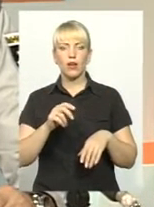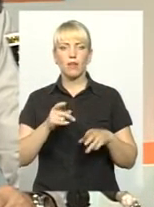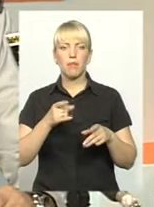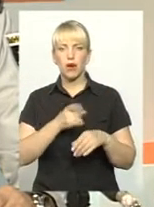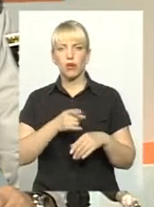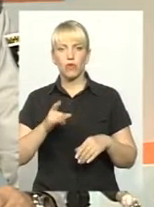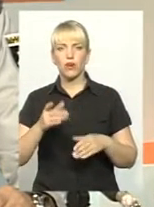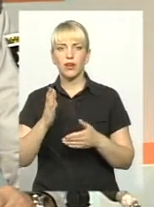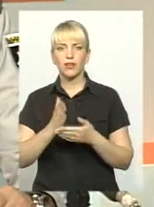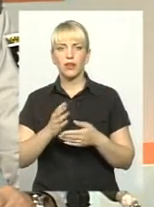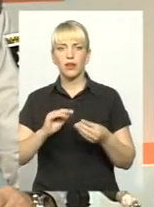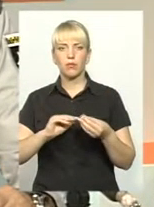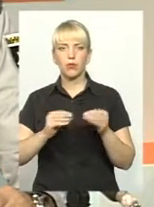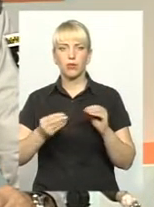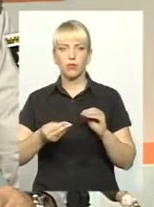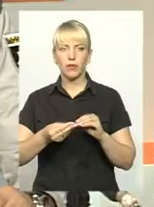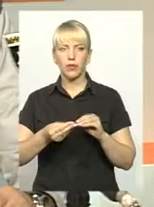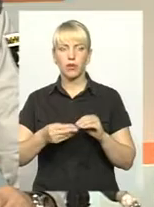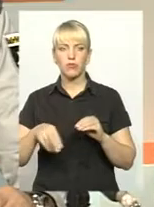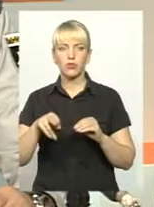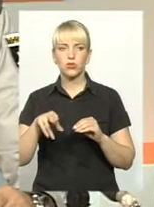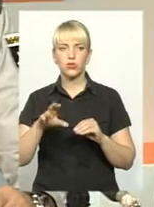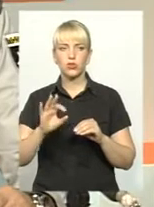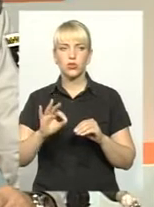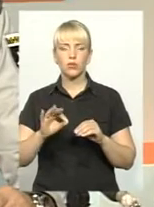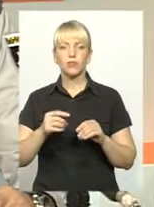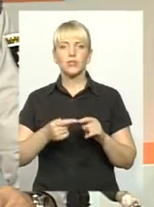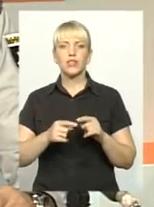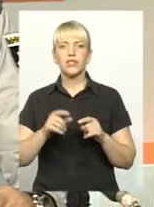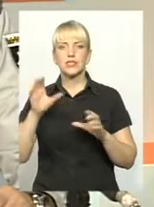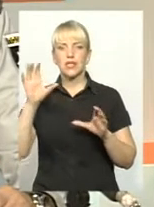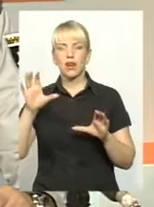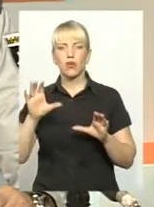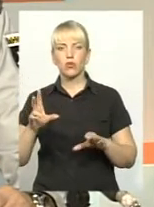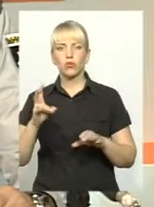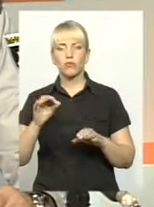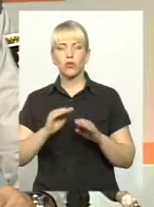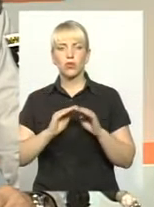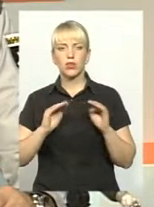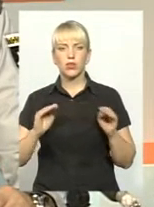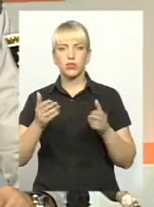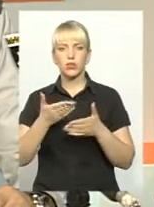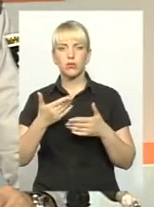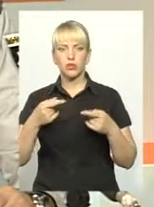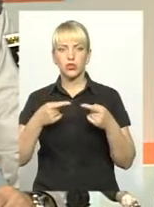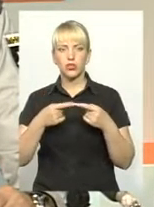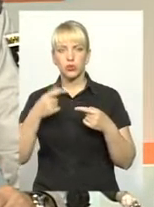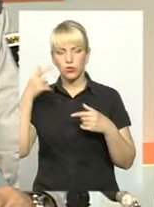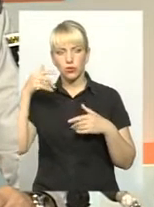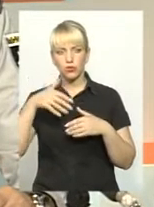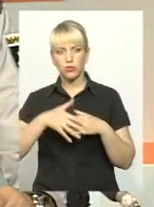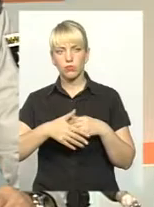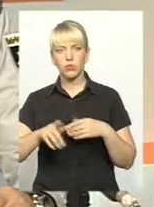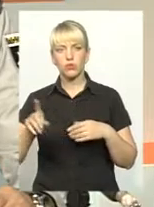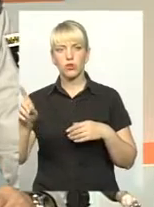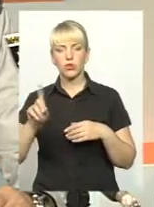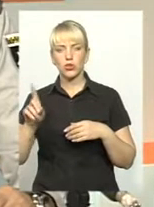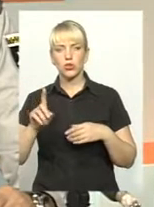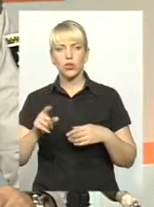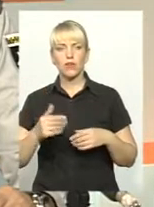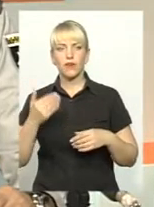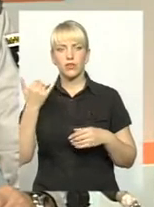торгівлі, є ще питання щодо порушення закону про тишу. І ми для себе чітко розуміємо, що